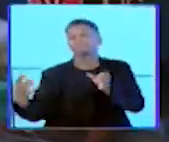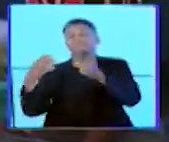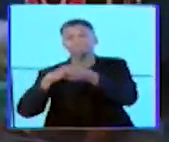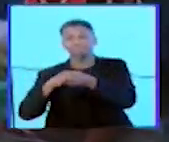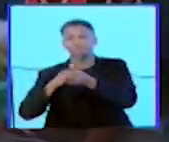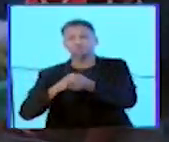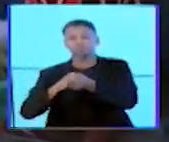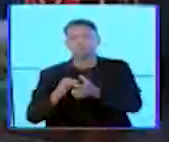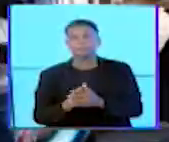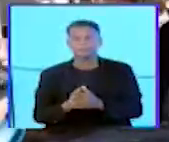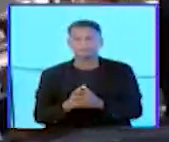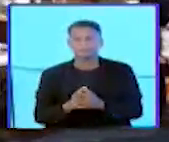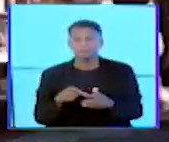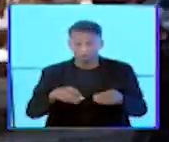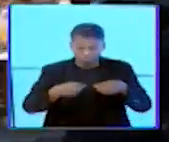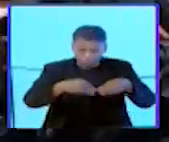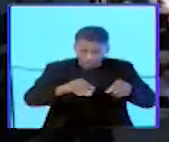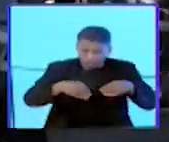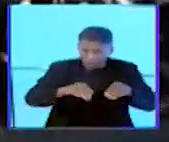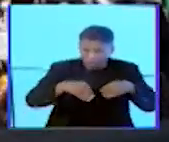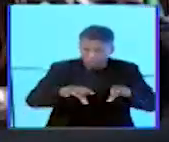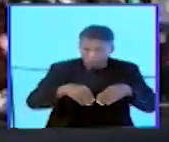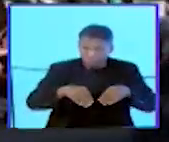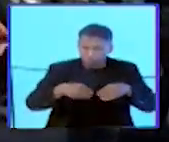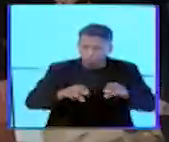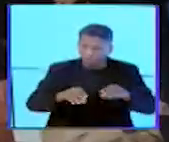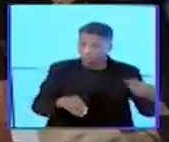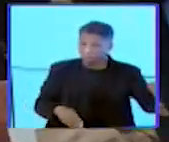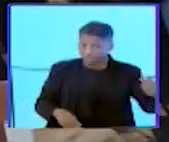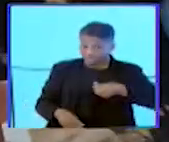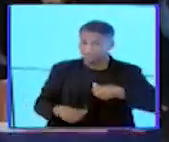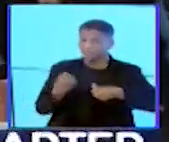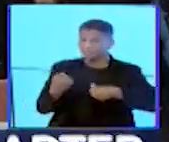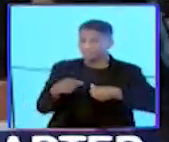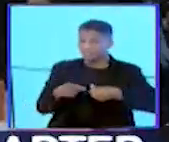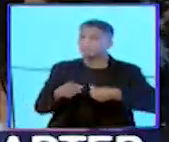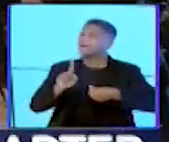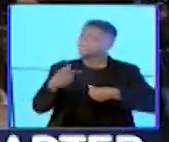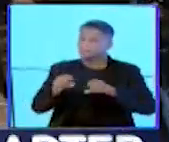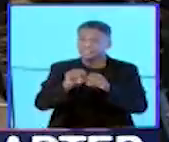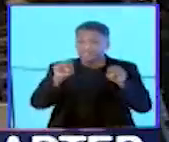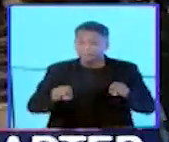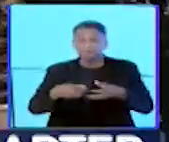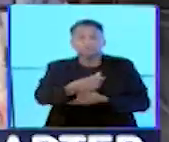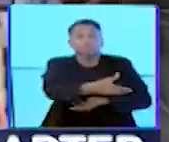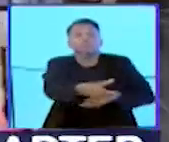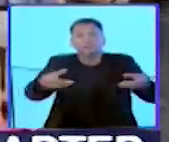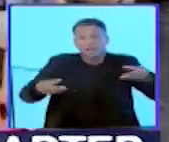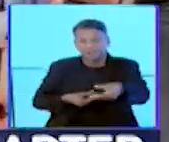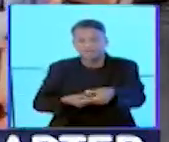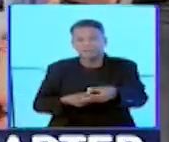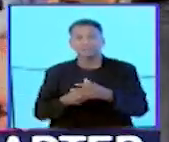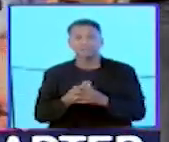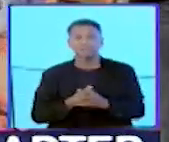dan bumi. Jual beli di Pasar Alor Kecil ini masih menerapkan sistem barter. Ini adalah